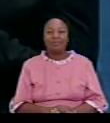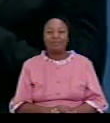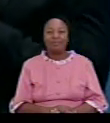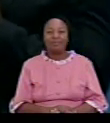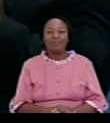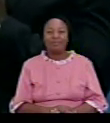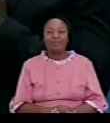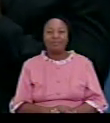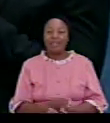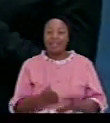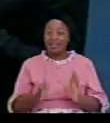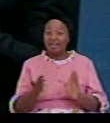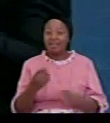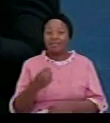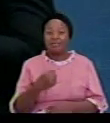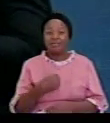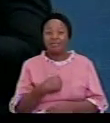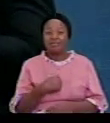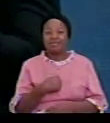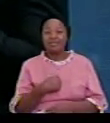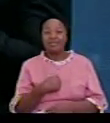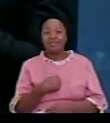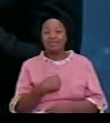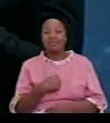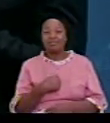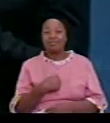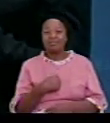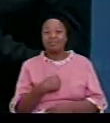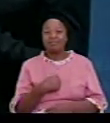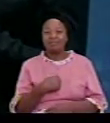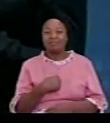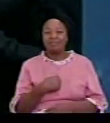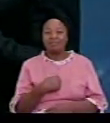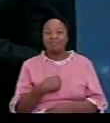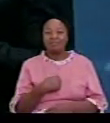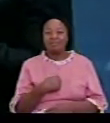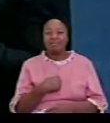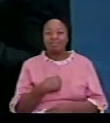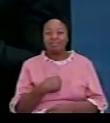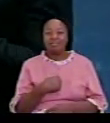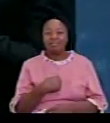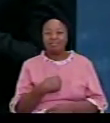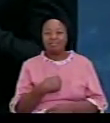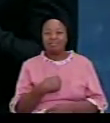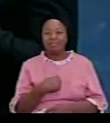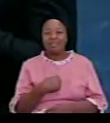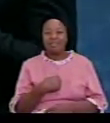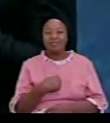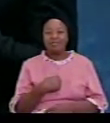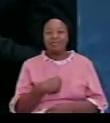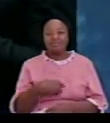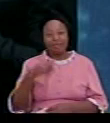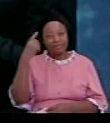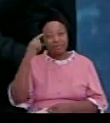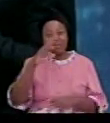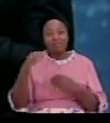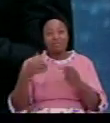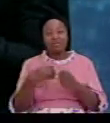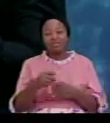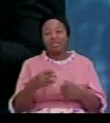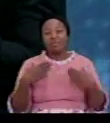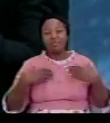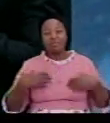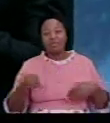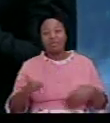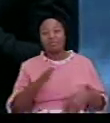Allow me, on behalf of all the body of Christ, to express my